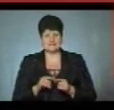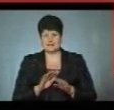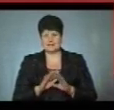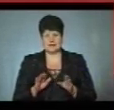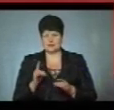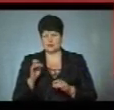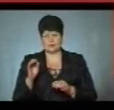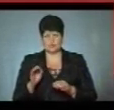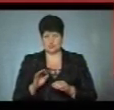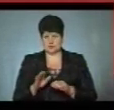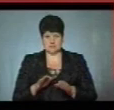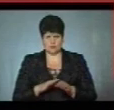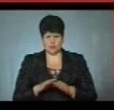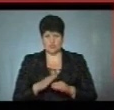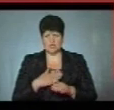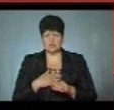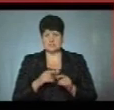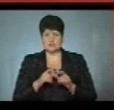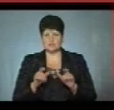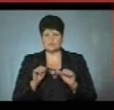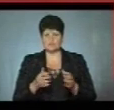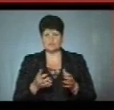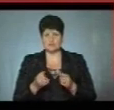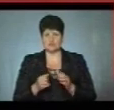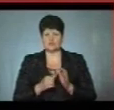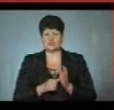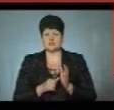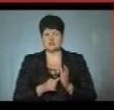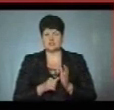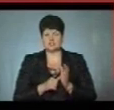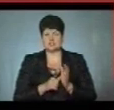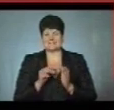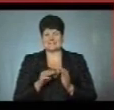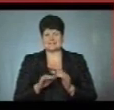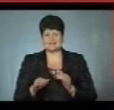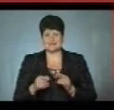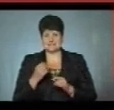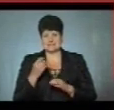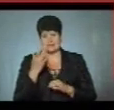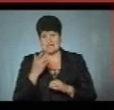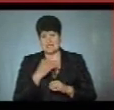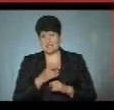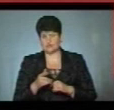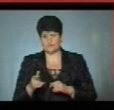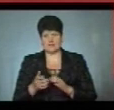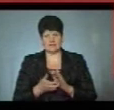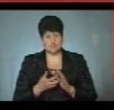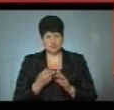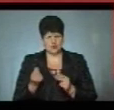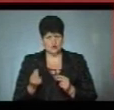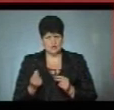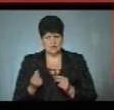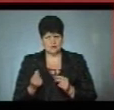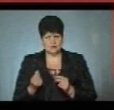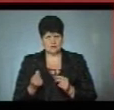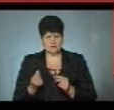100% буде заповненість, тому що наші оздоровчі заклади можуть прийняти до 6 тисяч дітей за літо. Тобто не вистачило грошей для того, щоб